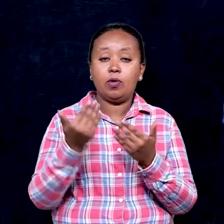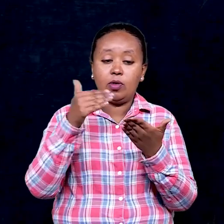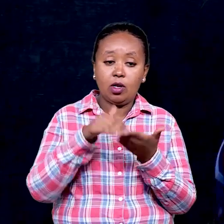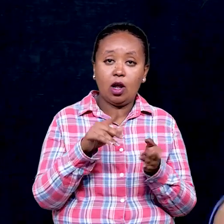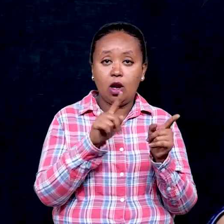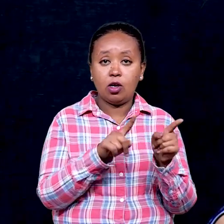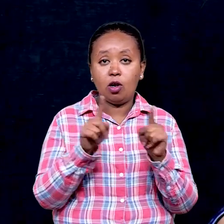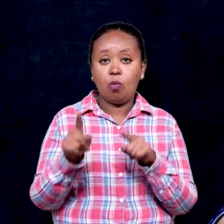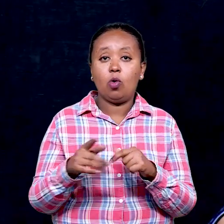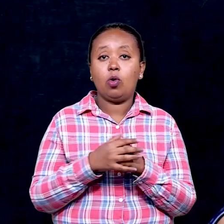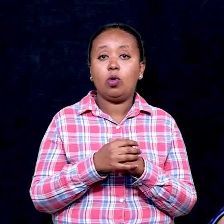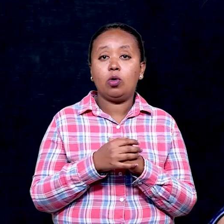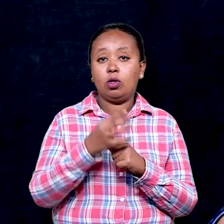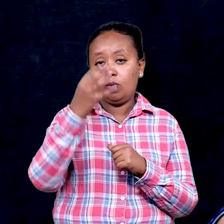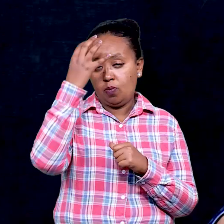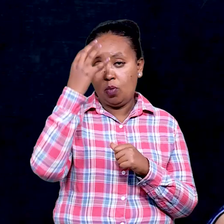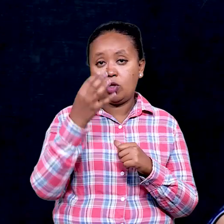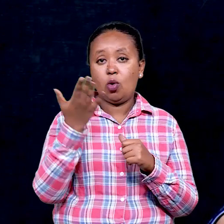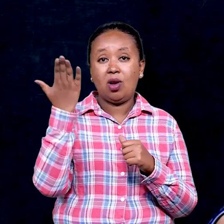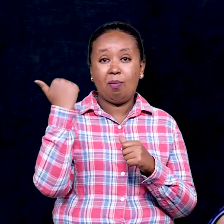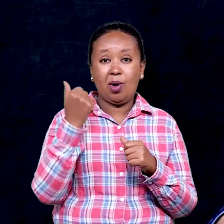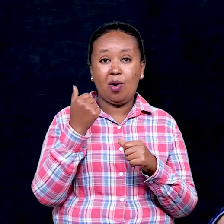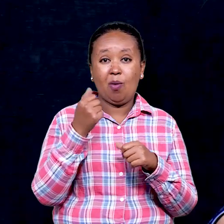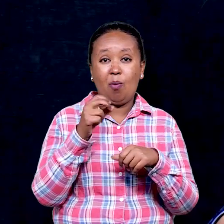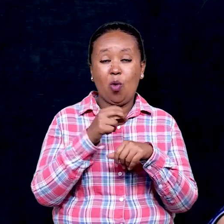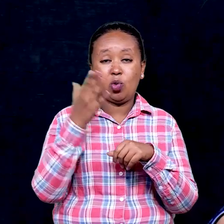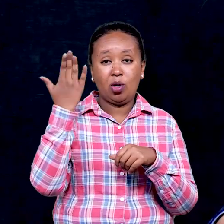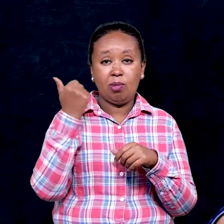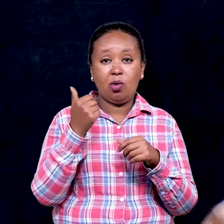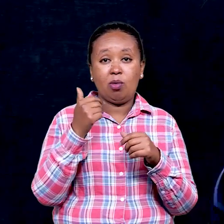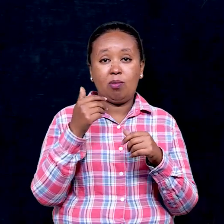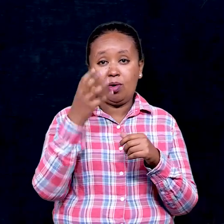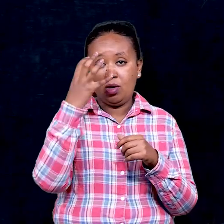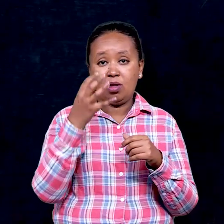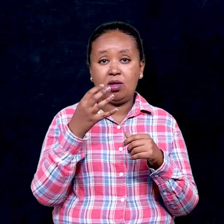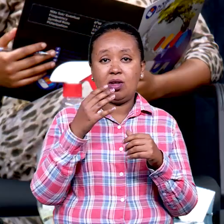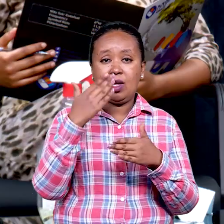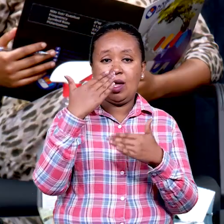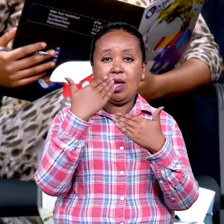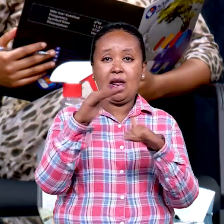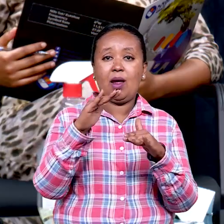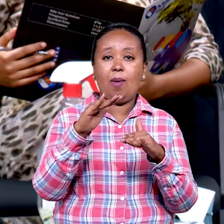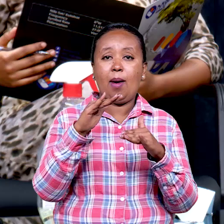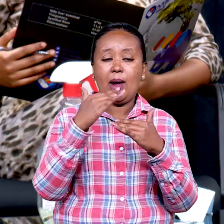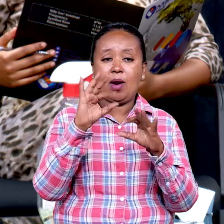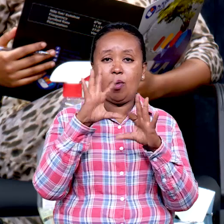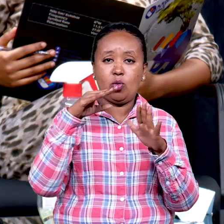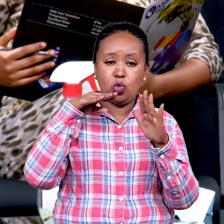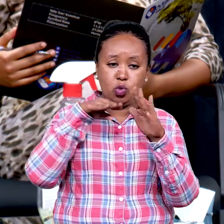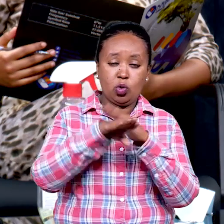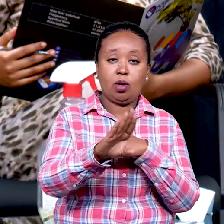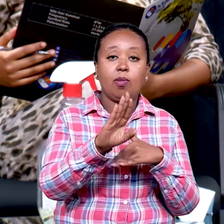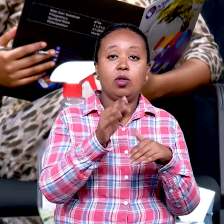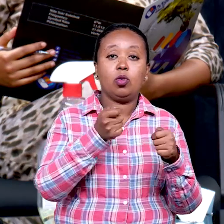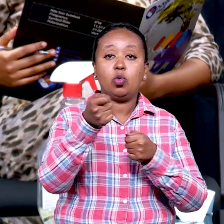እንደገና ደግሞ የመንግስት በወቅቱ የነበረው መንግስት ገደብ አልባ ቁጥጥር ወደ ውስጥ ገብቶብን